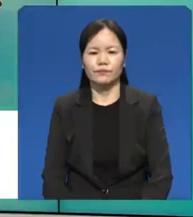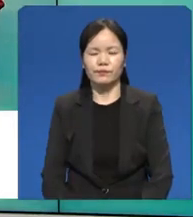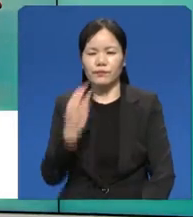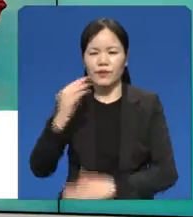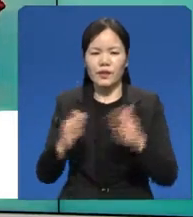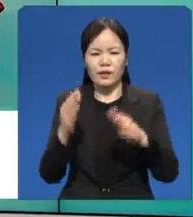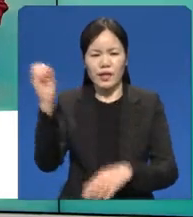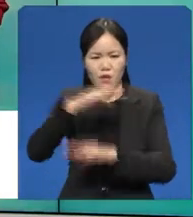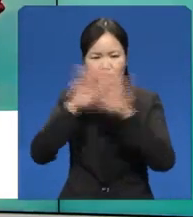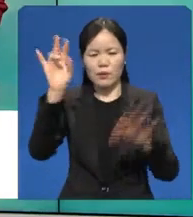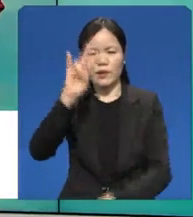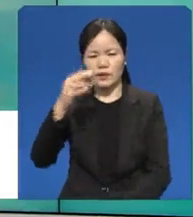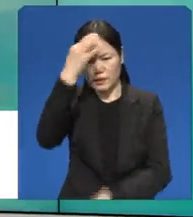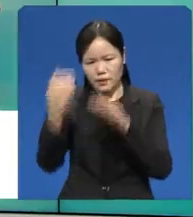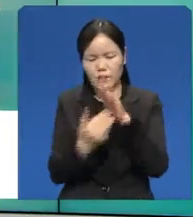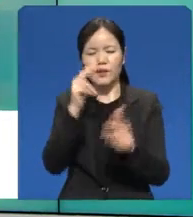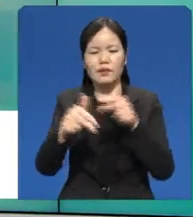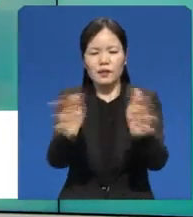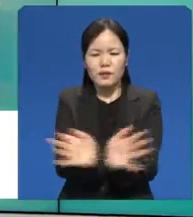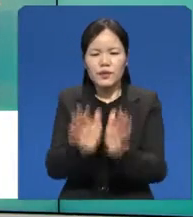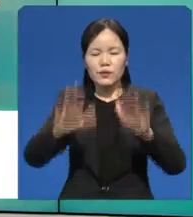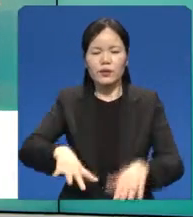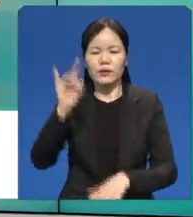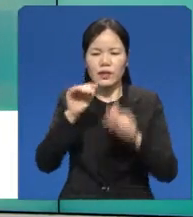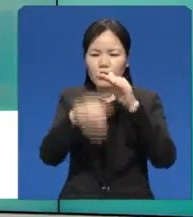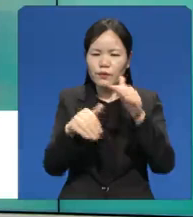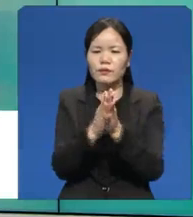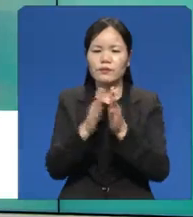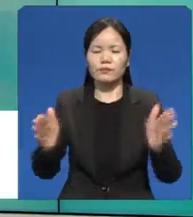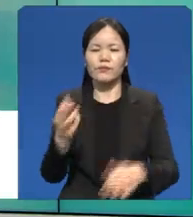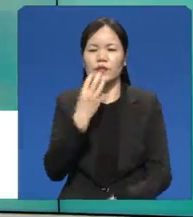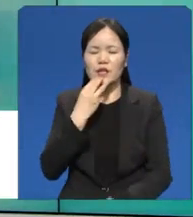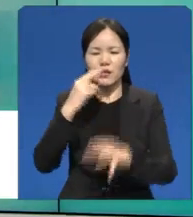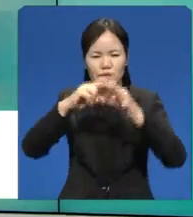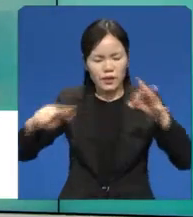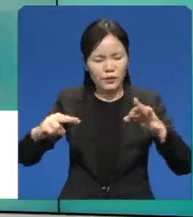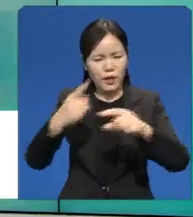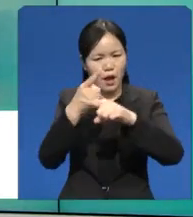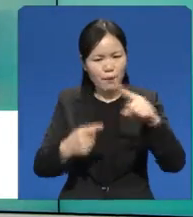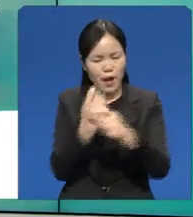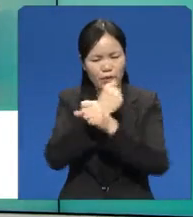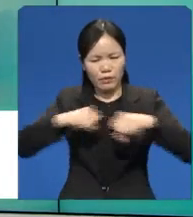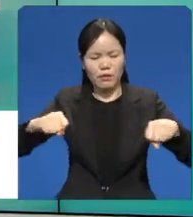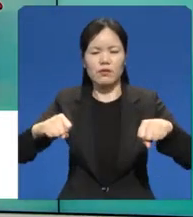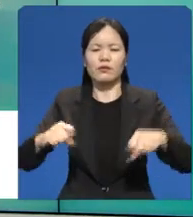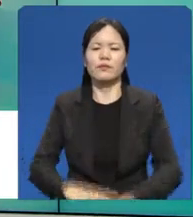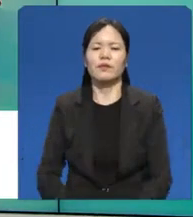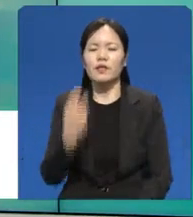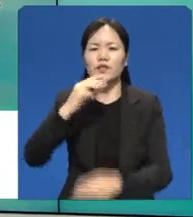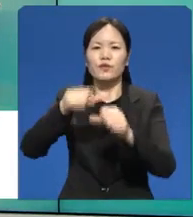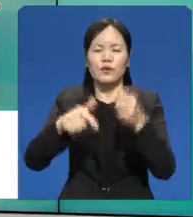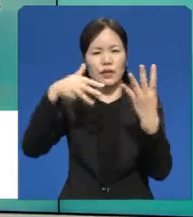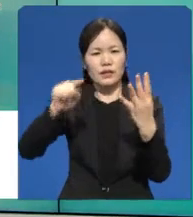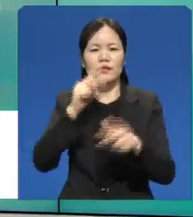경기도 광명 시흥 첨단 산업단지가 오늘 첫 삽을 떴습니다 서울 여의도 면적의 절반 크기로 조성 되는데 수도권